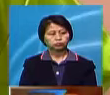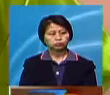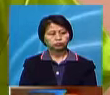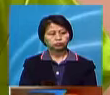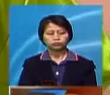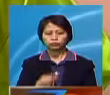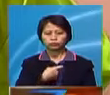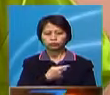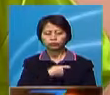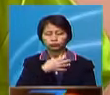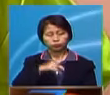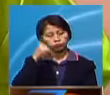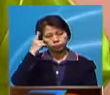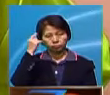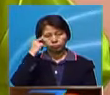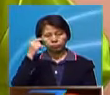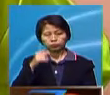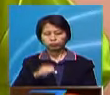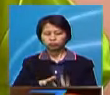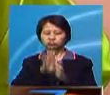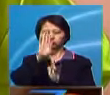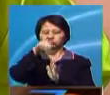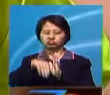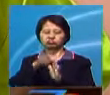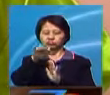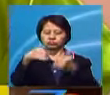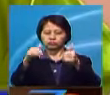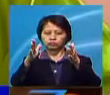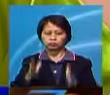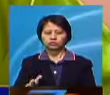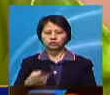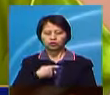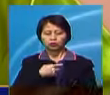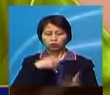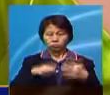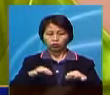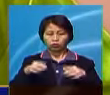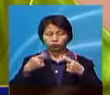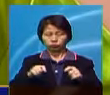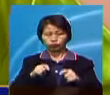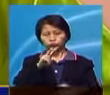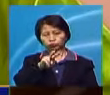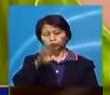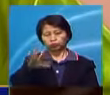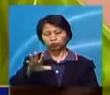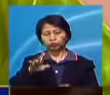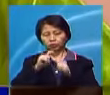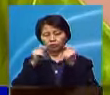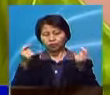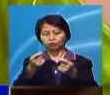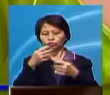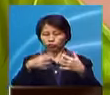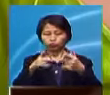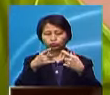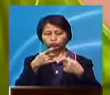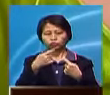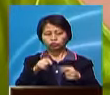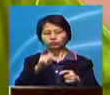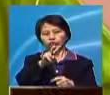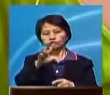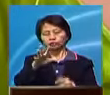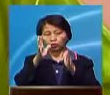Kita dah tahu prestasi pemain-pemain dan kita dah cuba semua 25 pemain di skuad kita, dan masa dah untuk